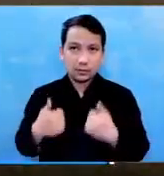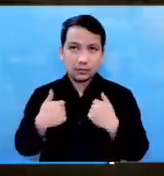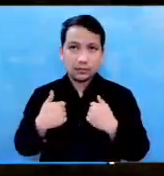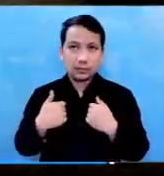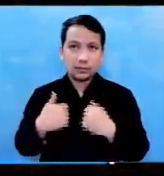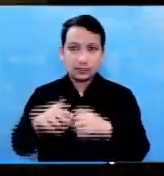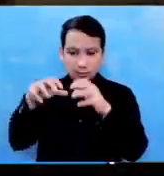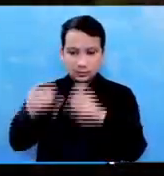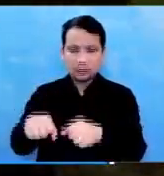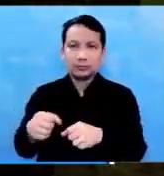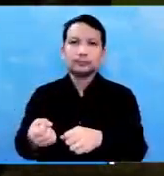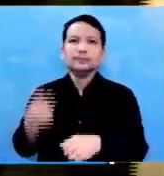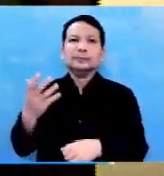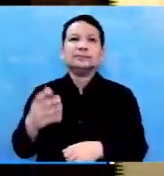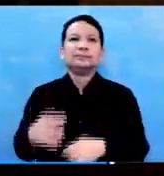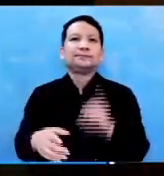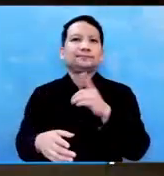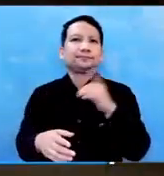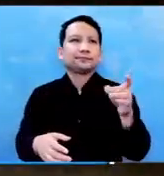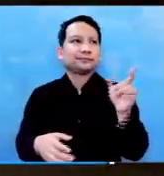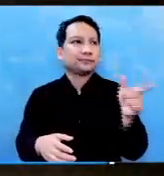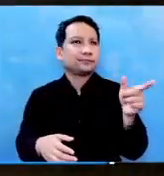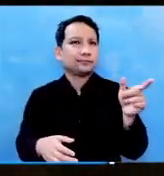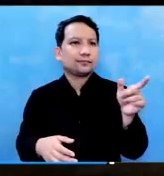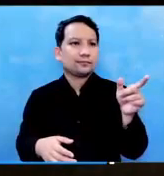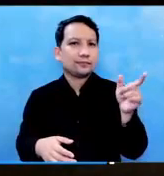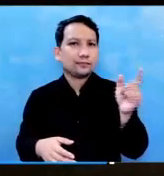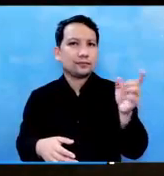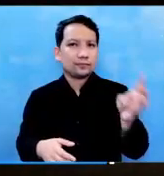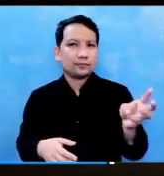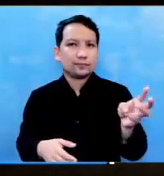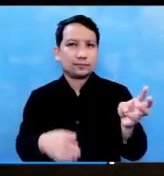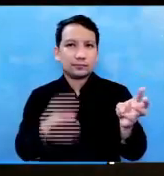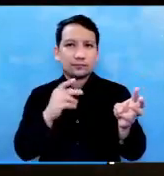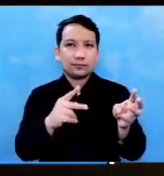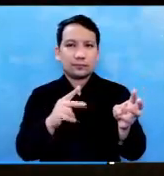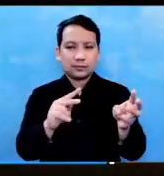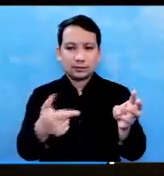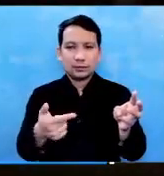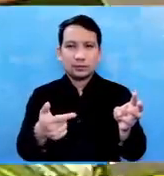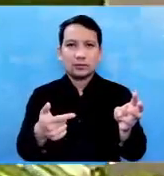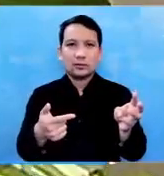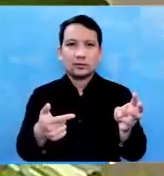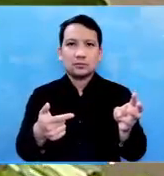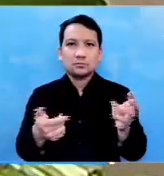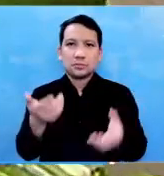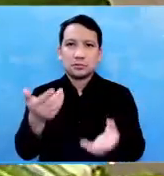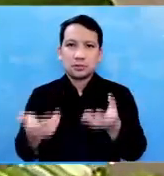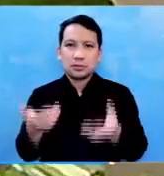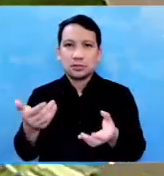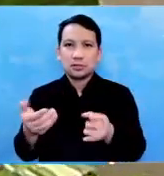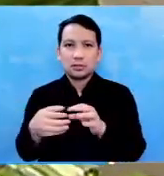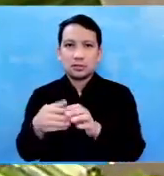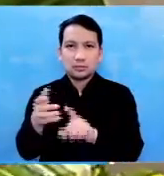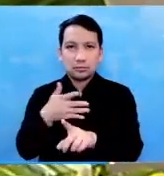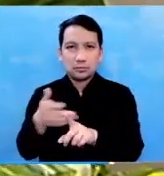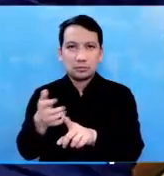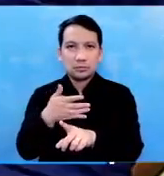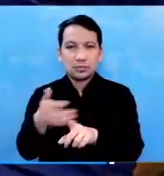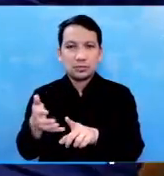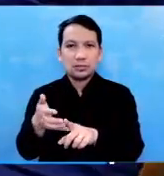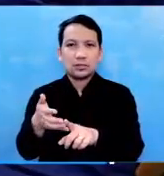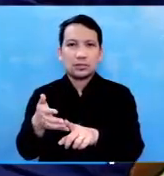recover 126 kilograms of shabu. Ma'am, siguro, they are taking advantage the